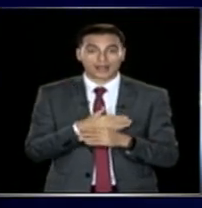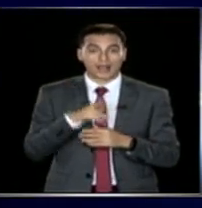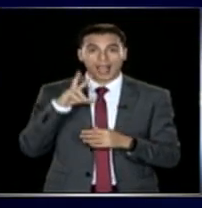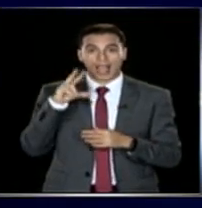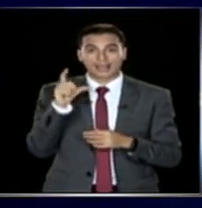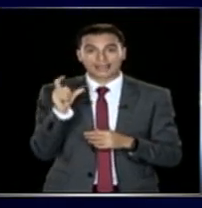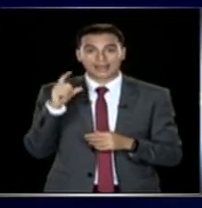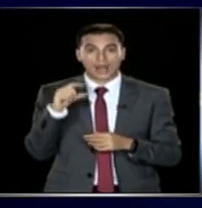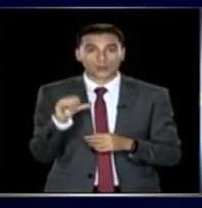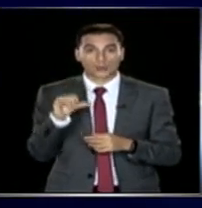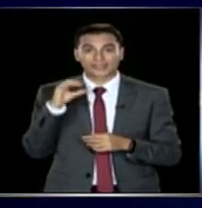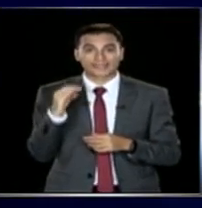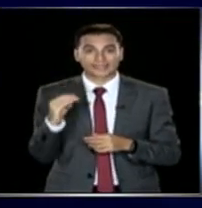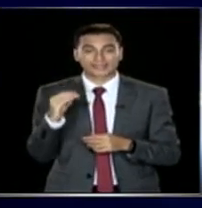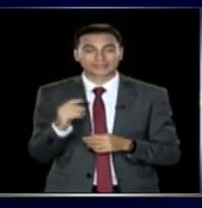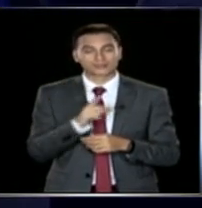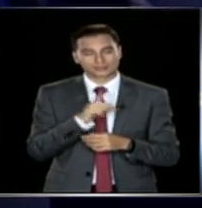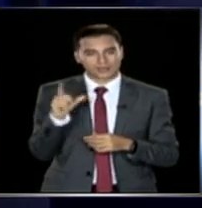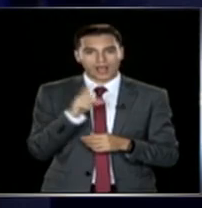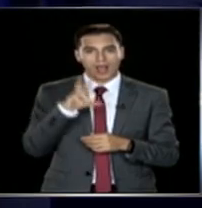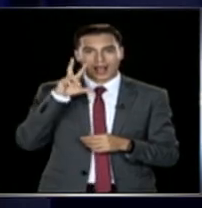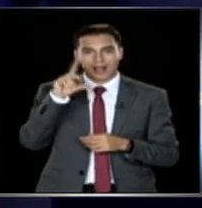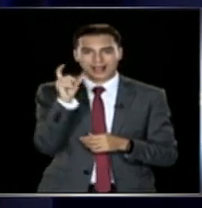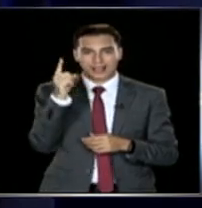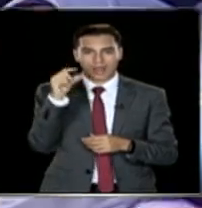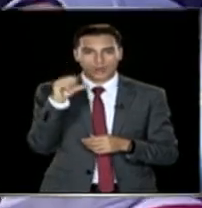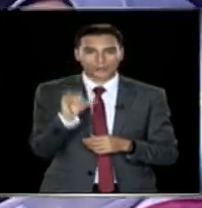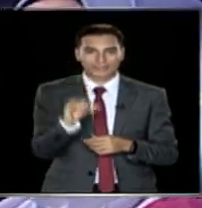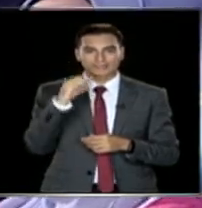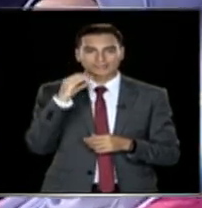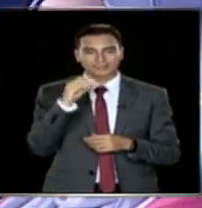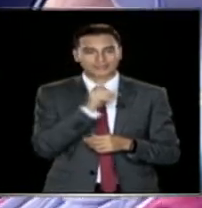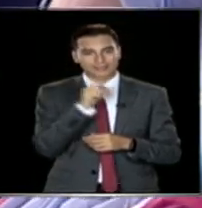محمود البراشي في غرب النرويج. إجابة صحيحة.